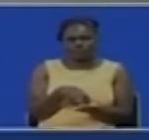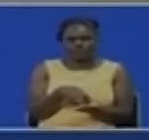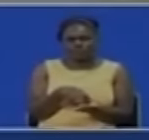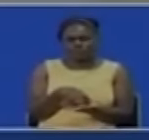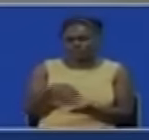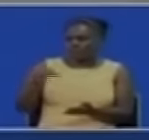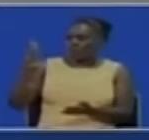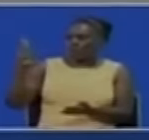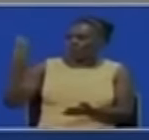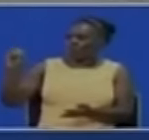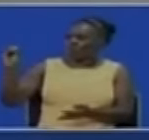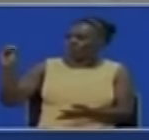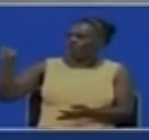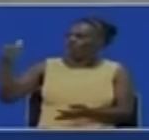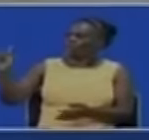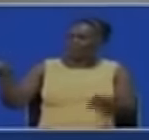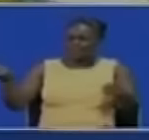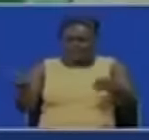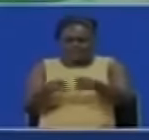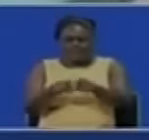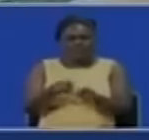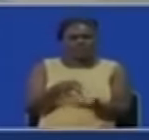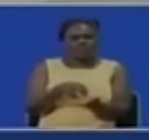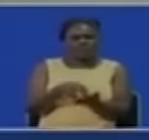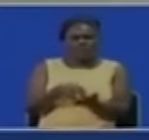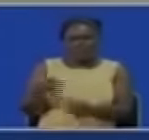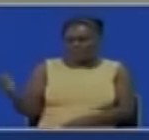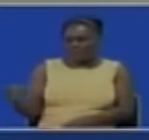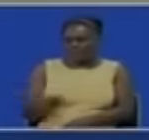Katika mtao mmoja tu, taswira ni ile ile. Kwa